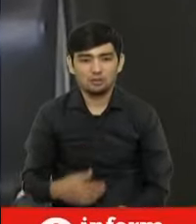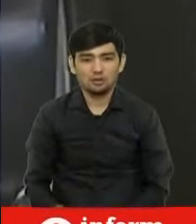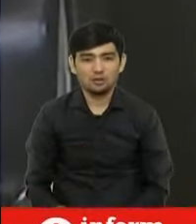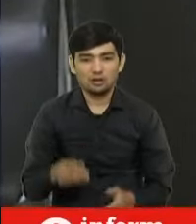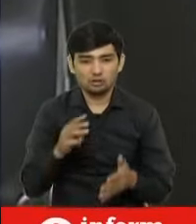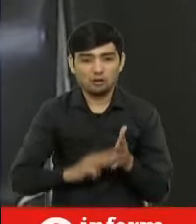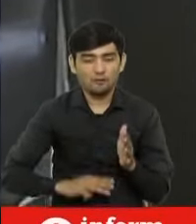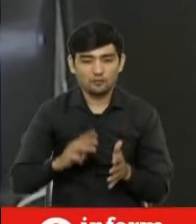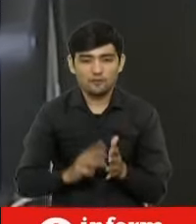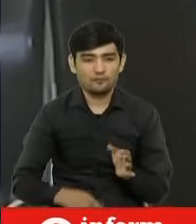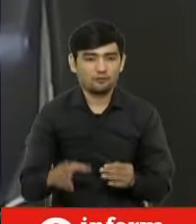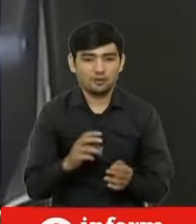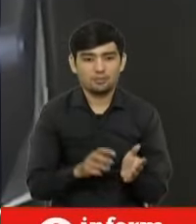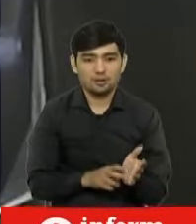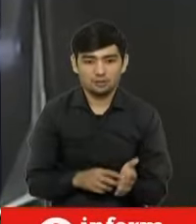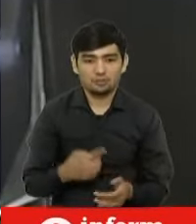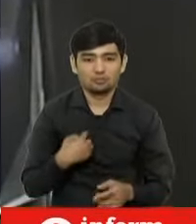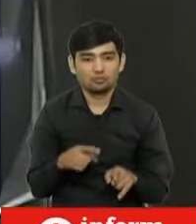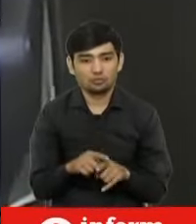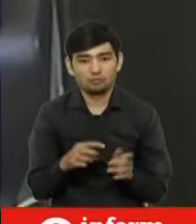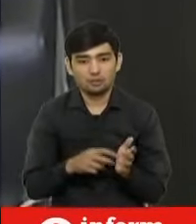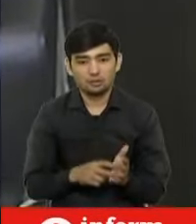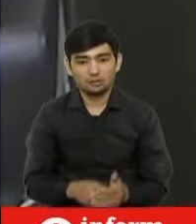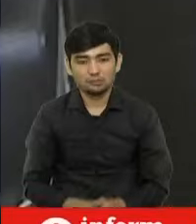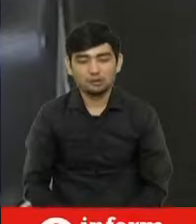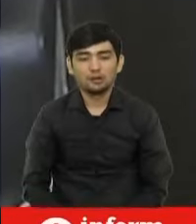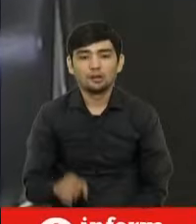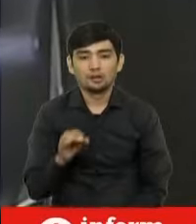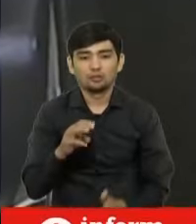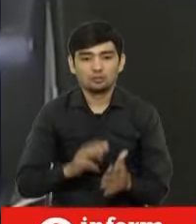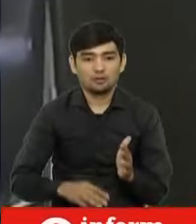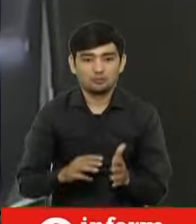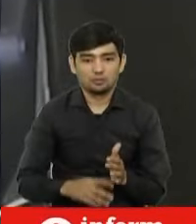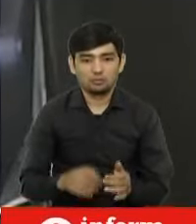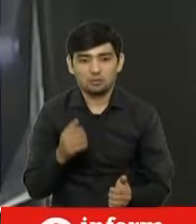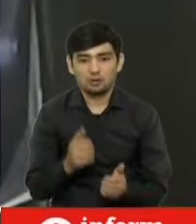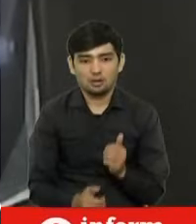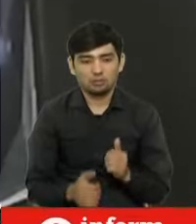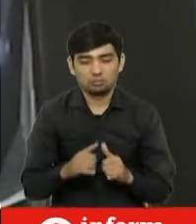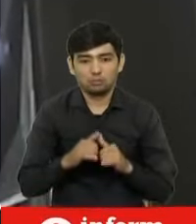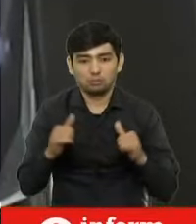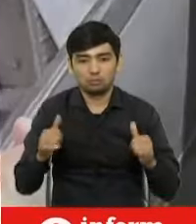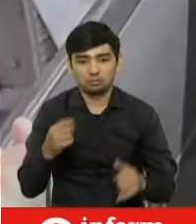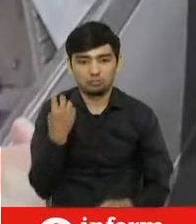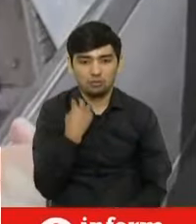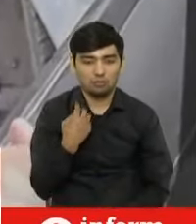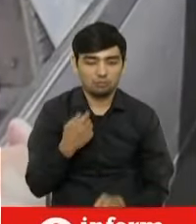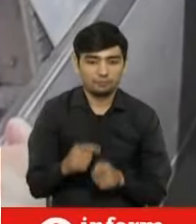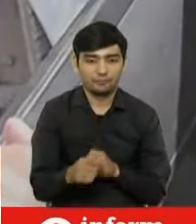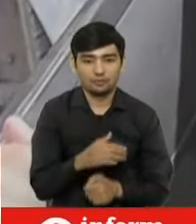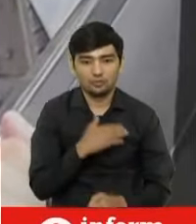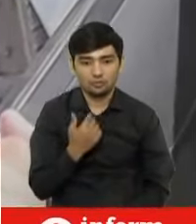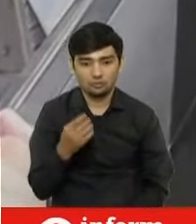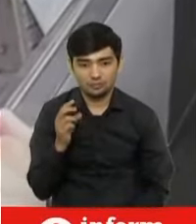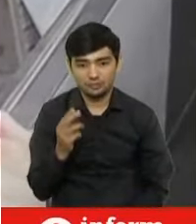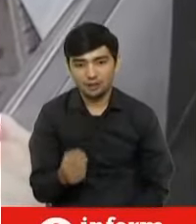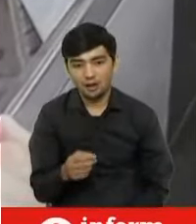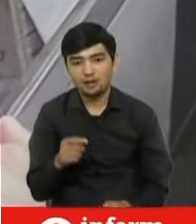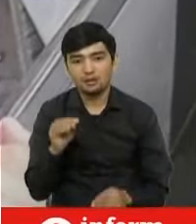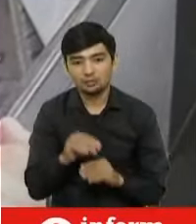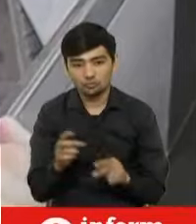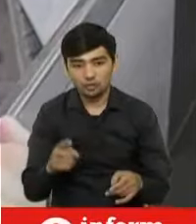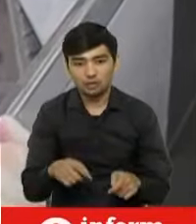қорқады ғой. Өзіміз де қорқамыз айыппұлдан. Айыппұл кім қалайды айыппұл төлеуге? Дұрыс, орнату керек. Нарушение